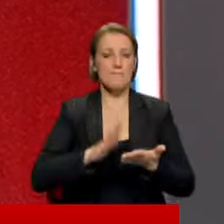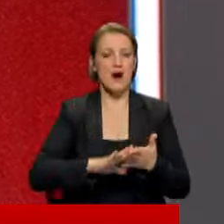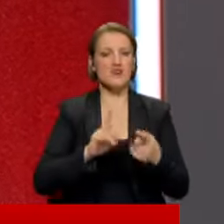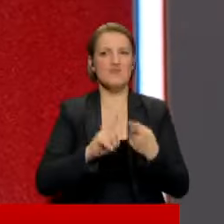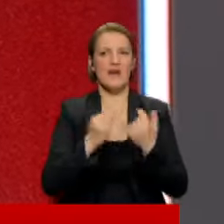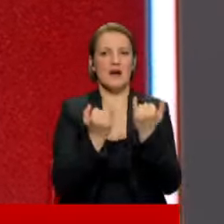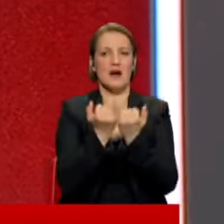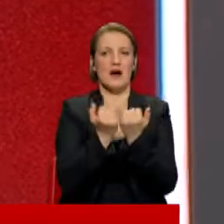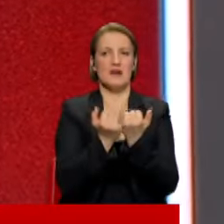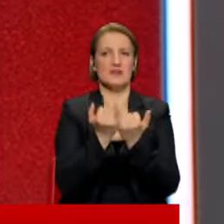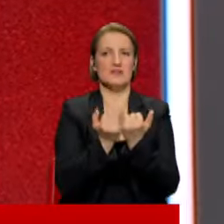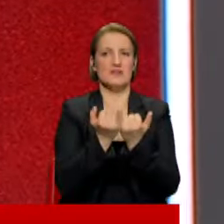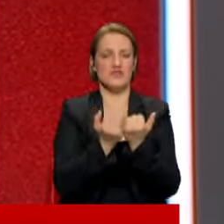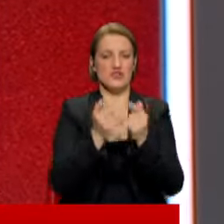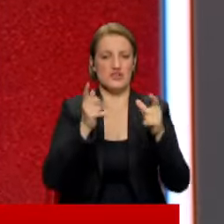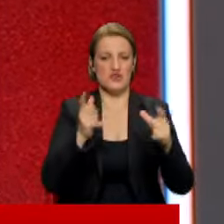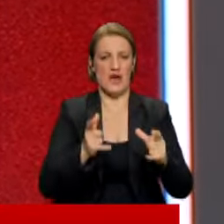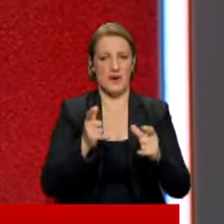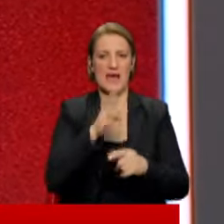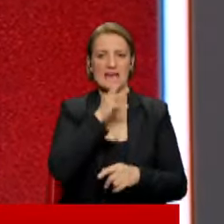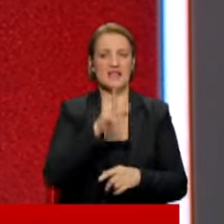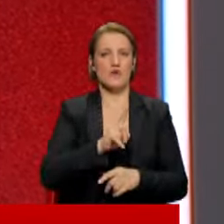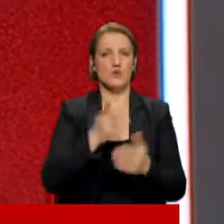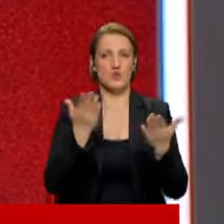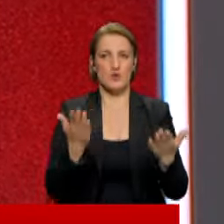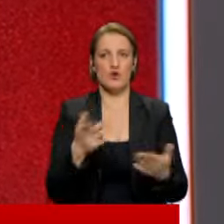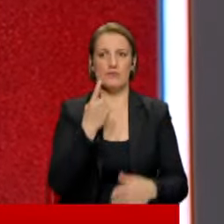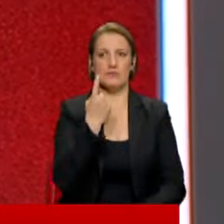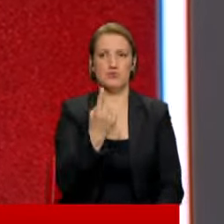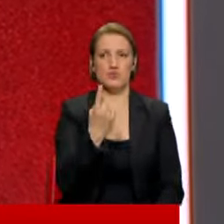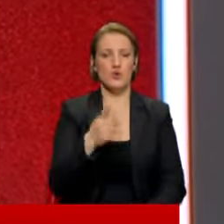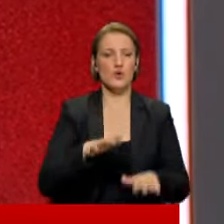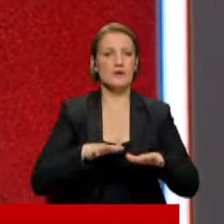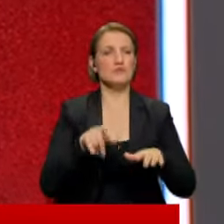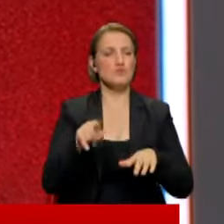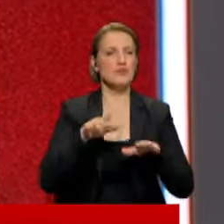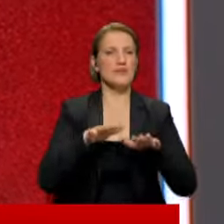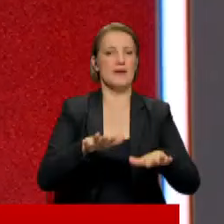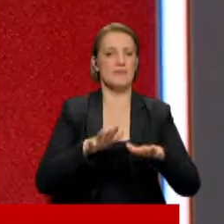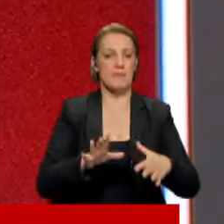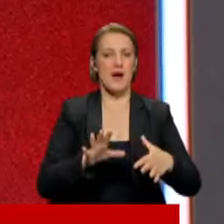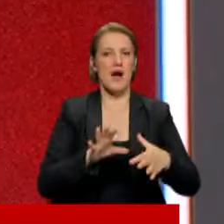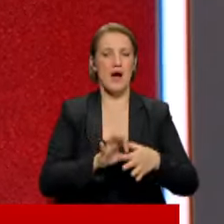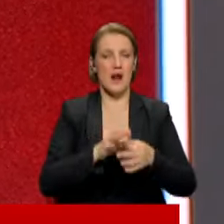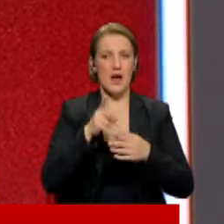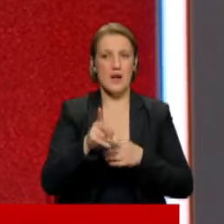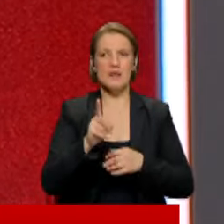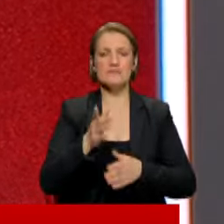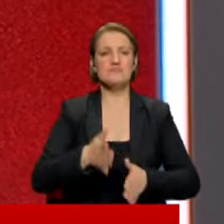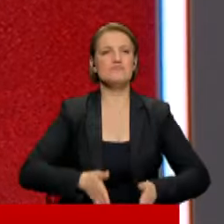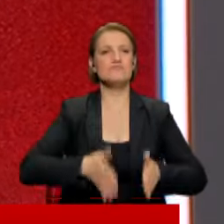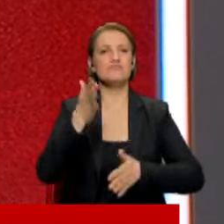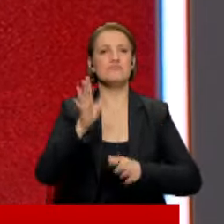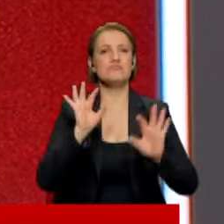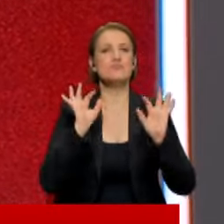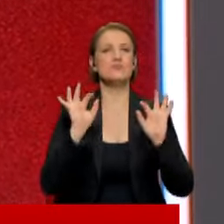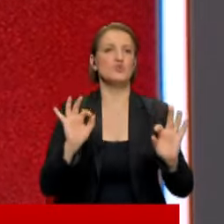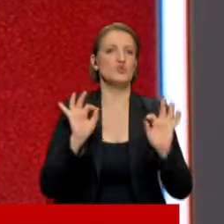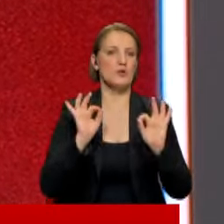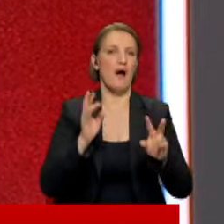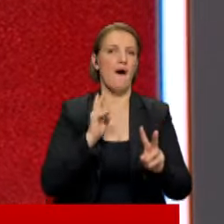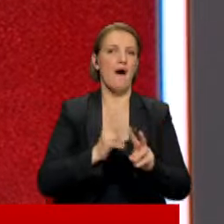kardeşliğin şehri Esenyurt iki bu depremle ilgili çarpık kentleşme ile ilgili Mutlak